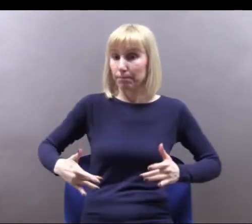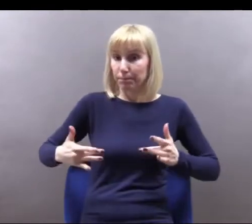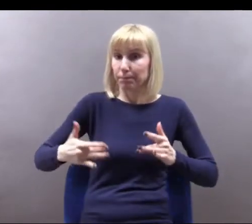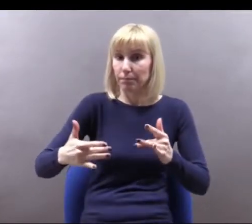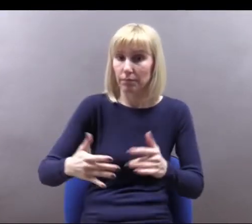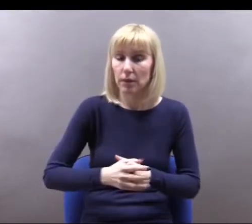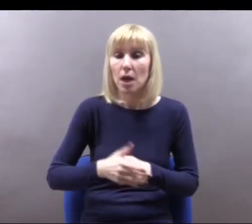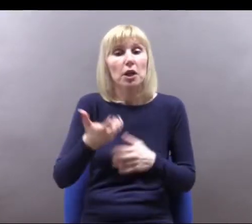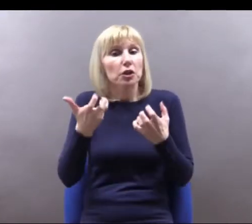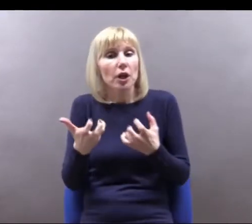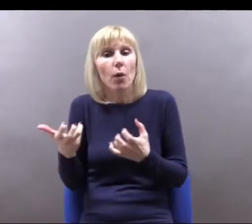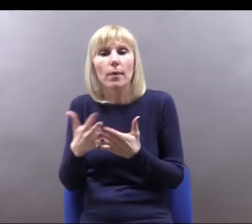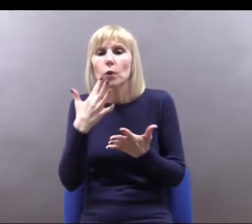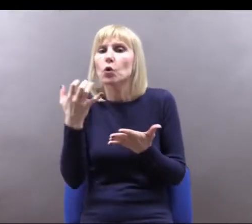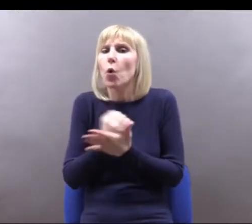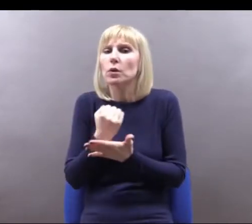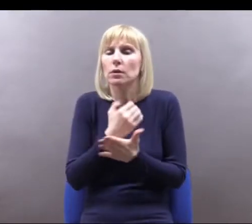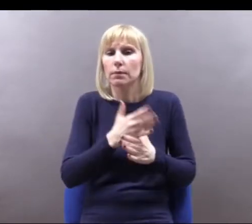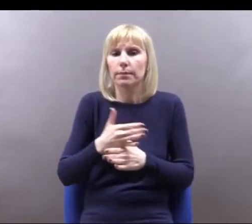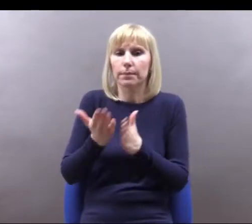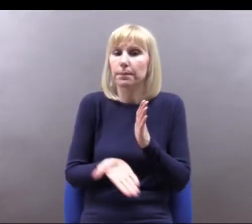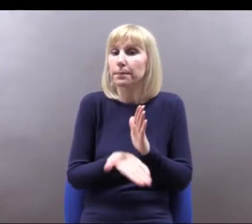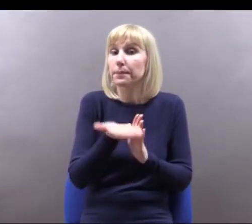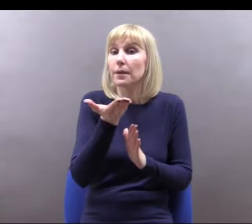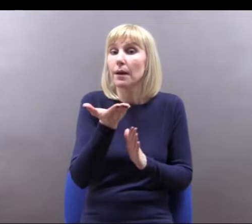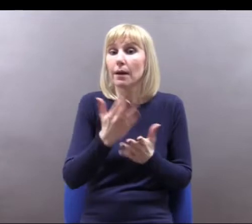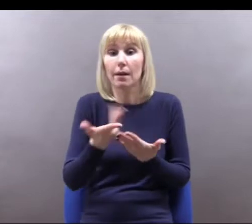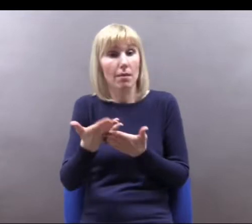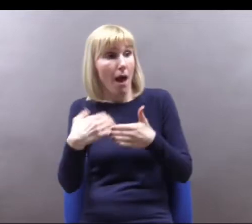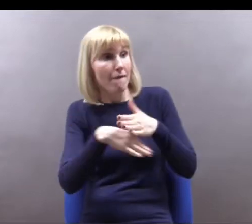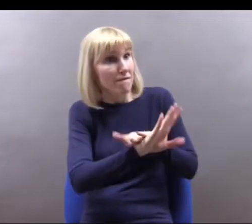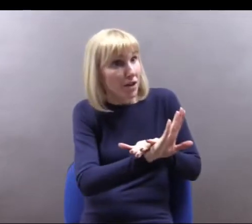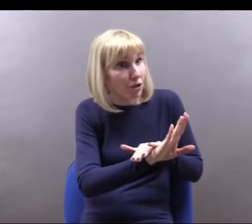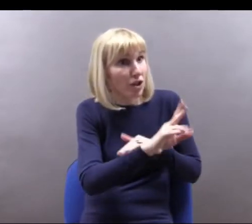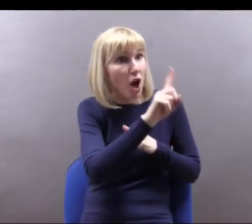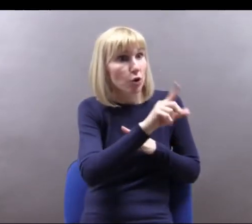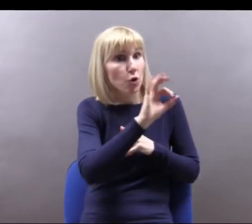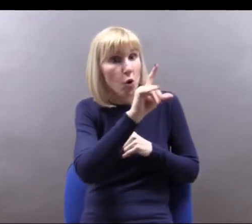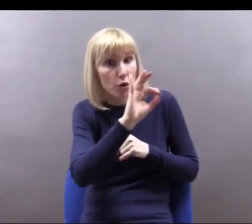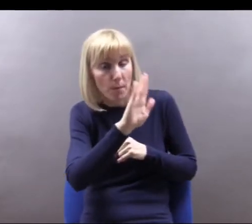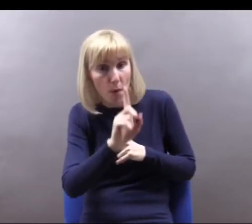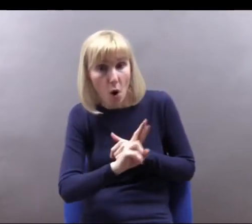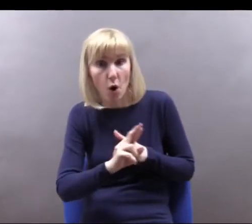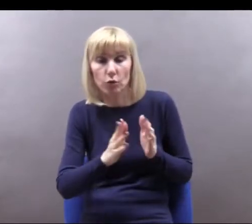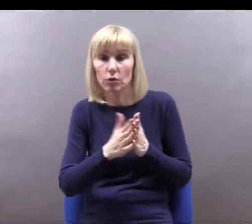skrzynce numerek 6. Taka żółta tablica, uwaga, zmiana organizacji ruchu. Wyjście do Aleja Jana Pawła...